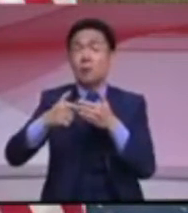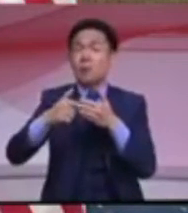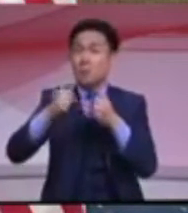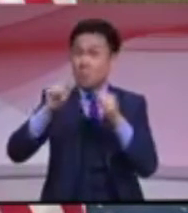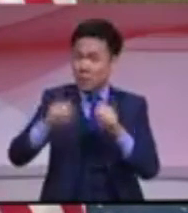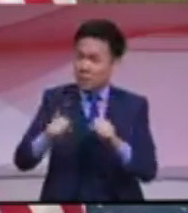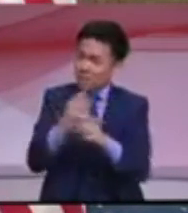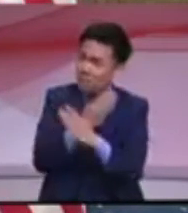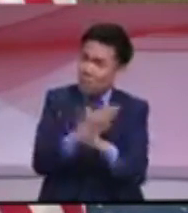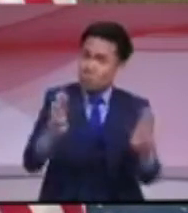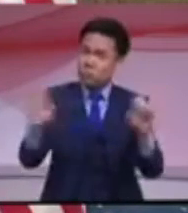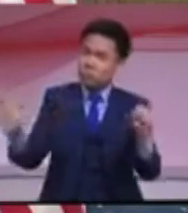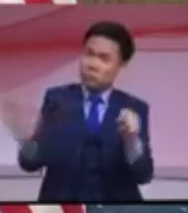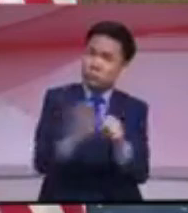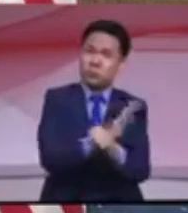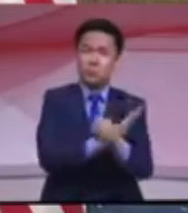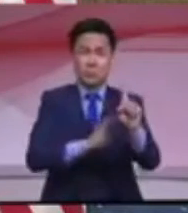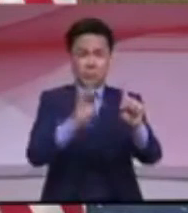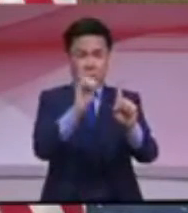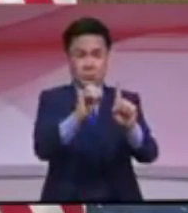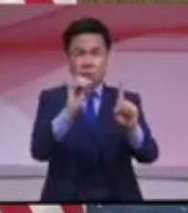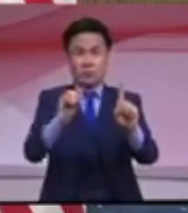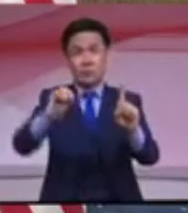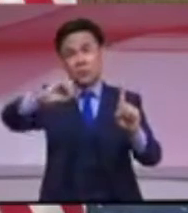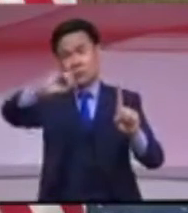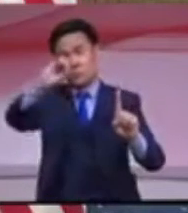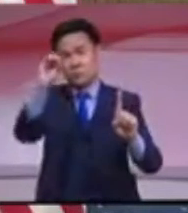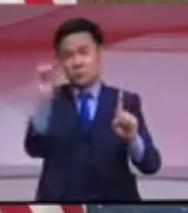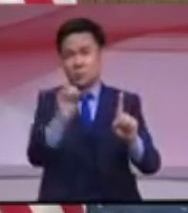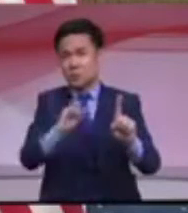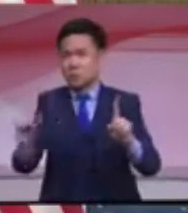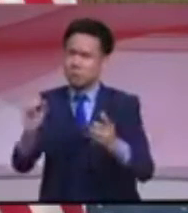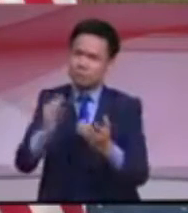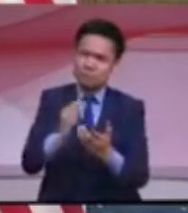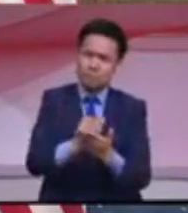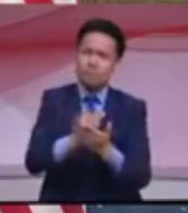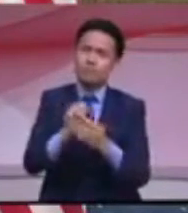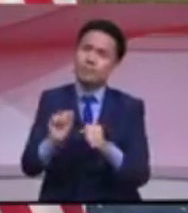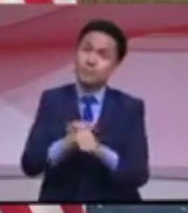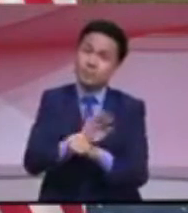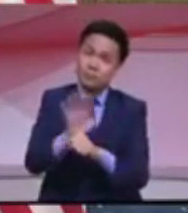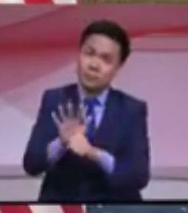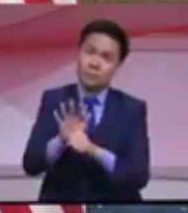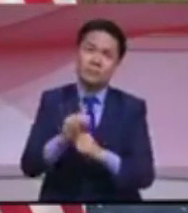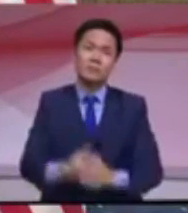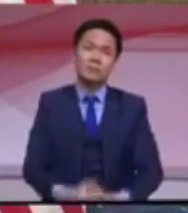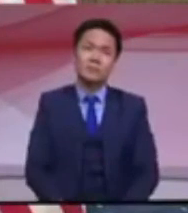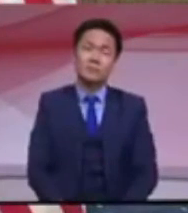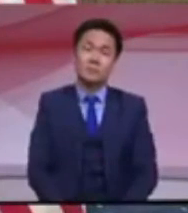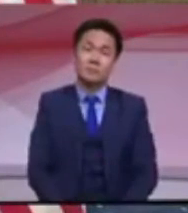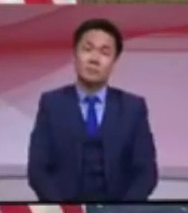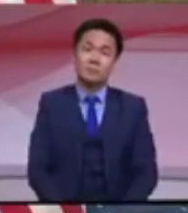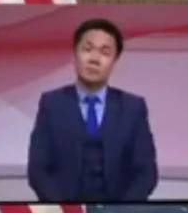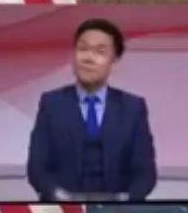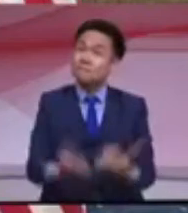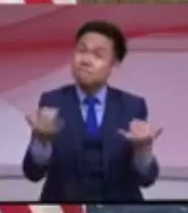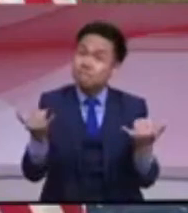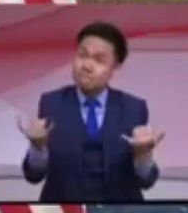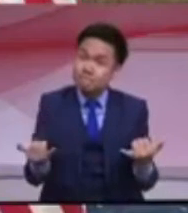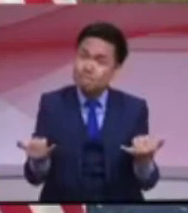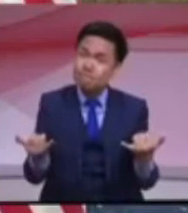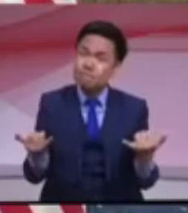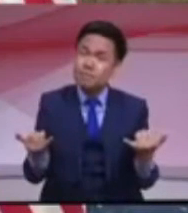dapat bebas sepenuhnya daripada ancaman wabah komit 19 dan buat masa ini